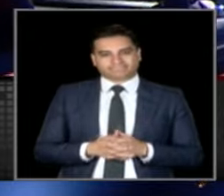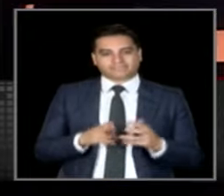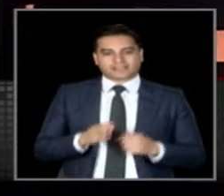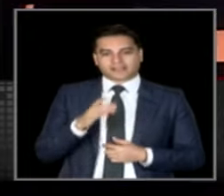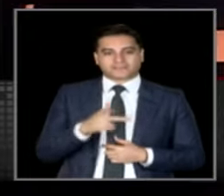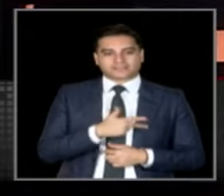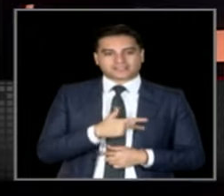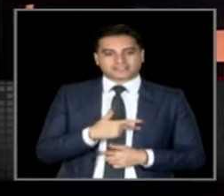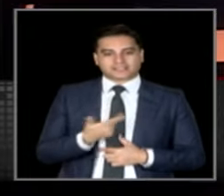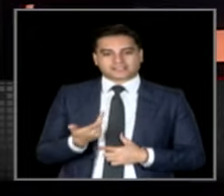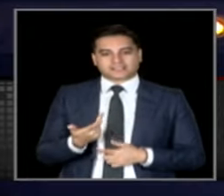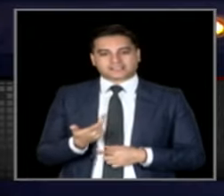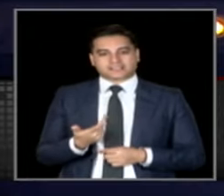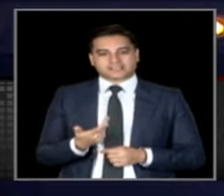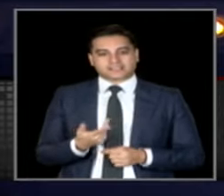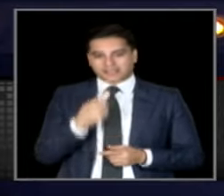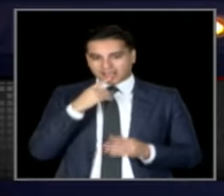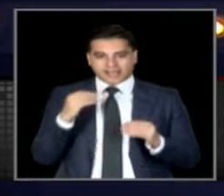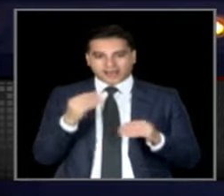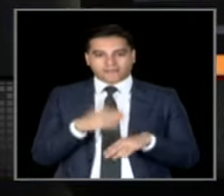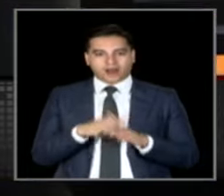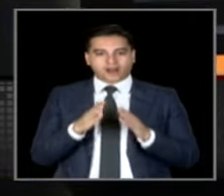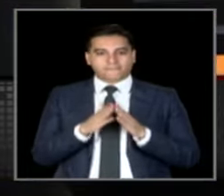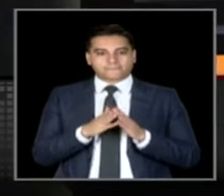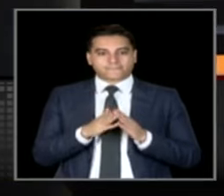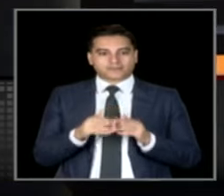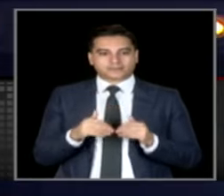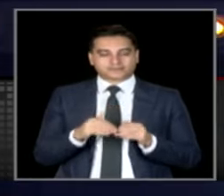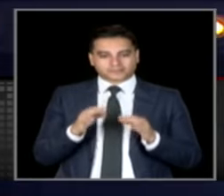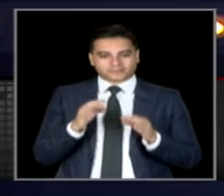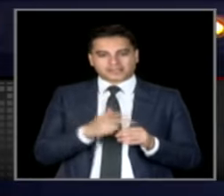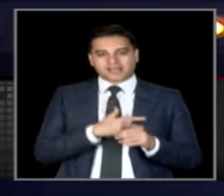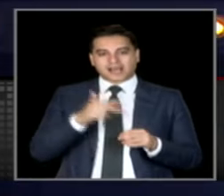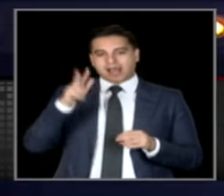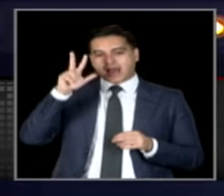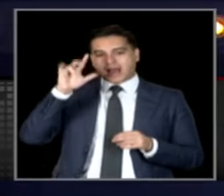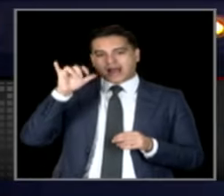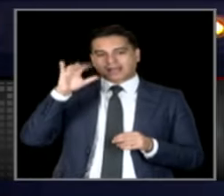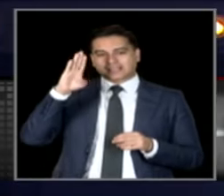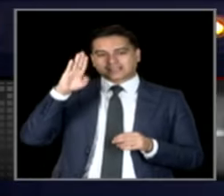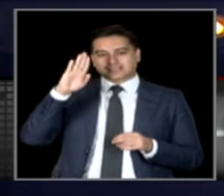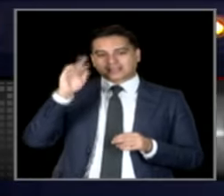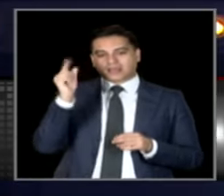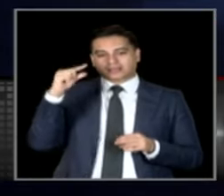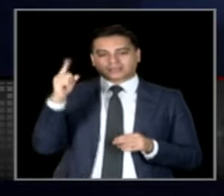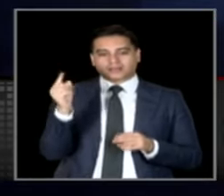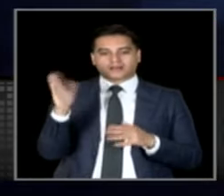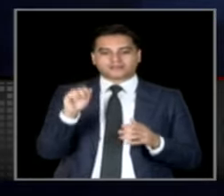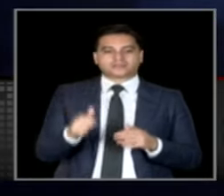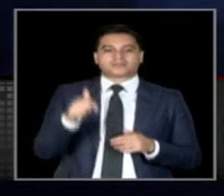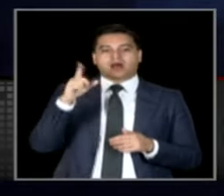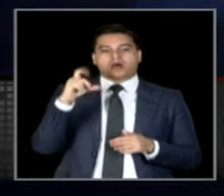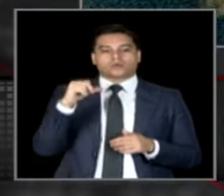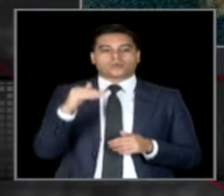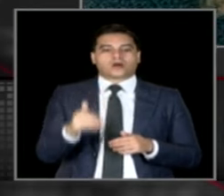كاتب إيه يا أيمن؟ رمسيس. أنتوا بتتكلموا على مصريين صرف. آه. ألكسندر ساروخان. ساروخان؟